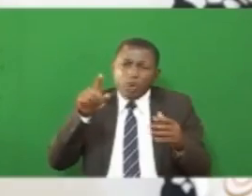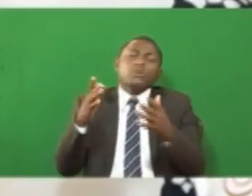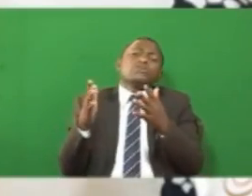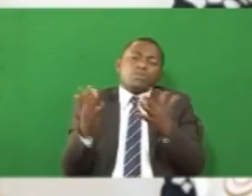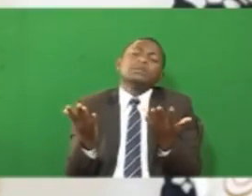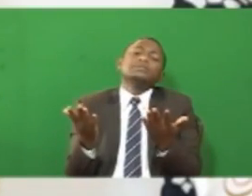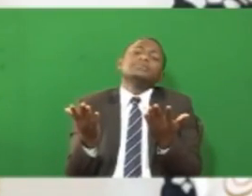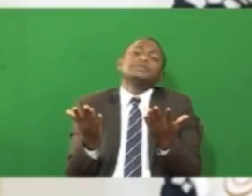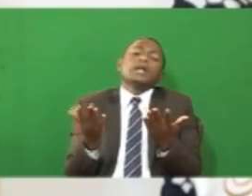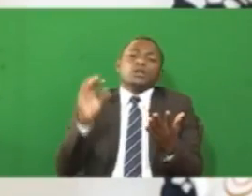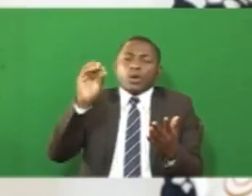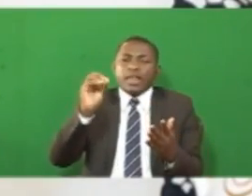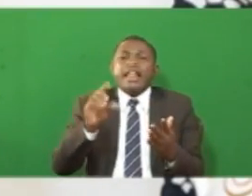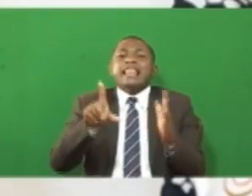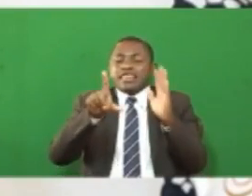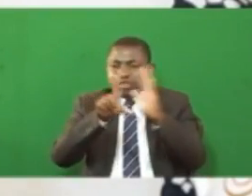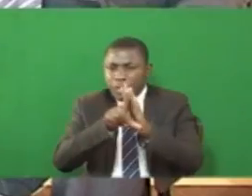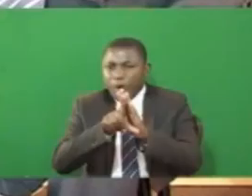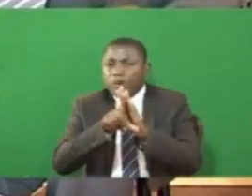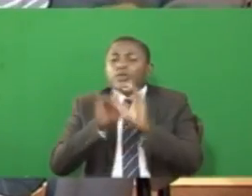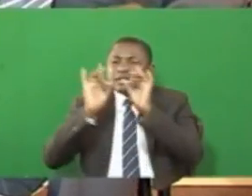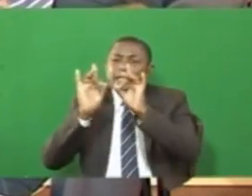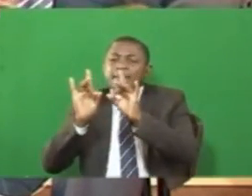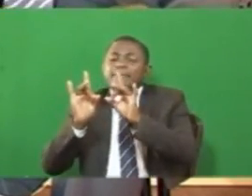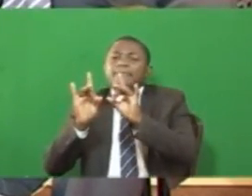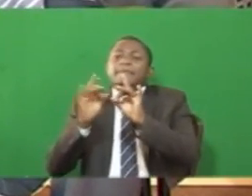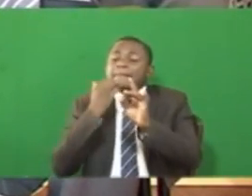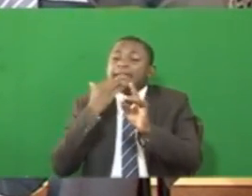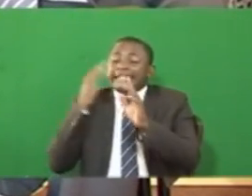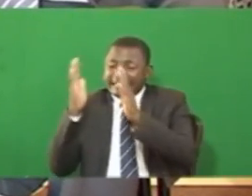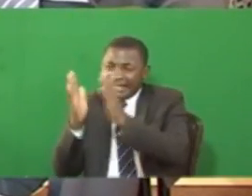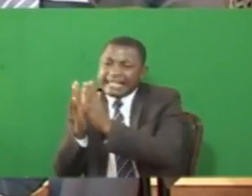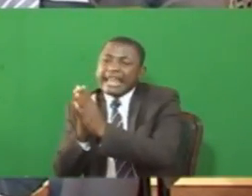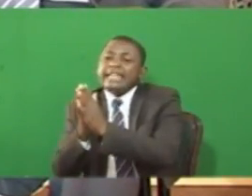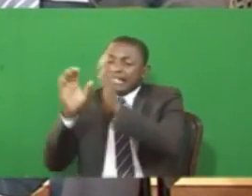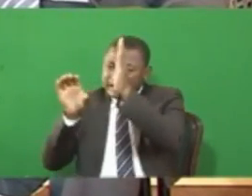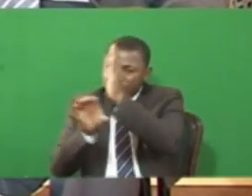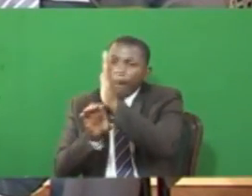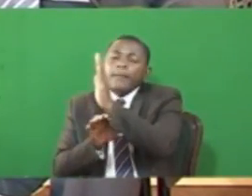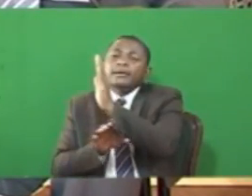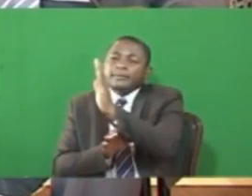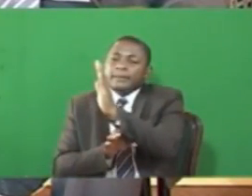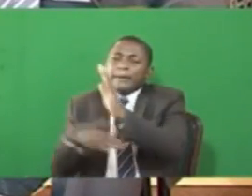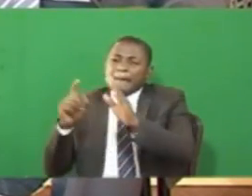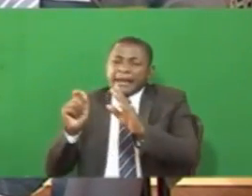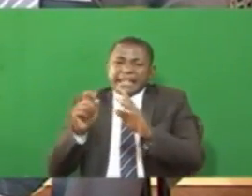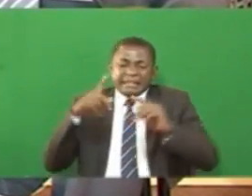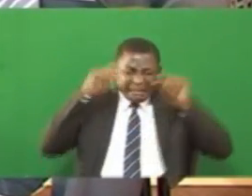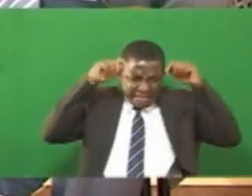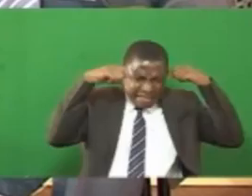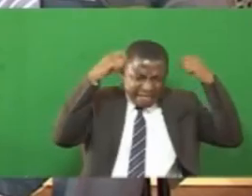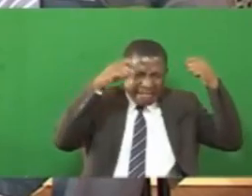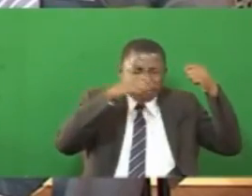kuti tinoisimbisa manje. Ama 10 commandments. Alright. Asi pari kuti waiva mumvuri muviri ari Kristu waiva